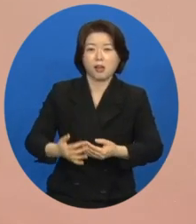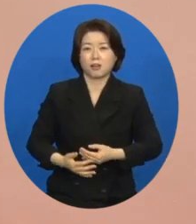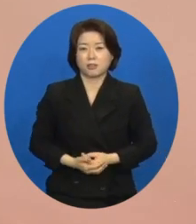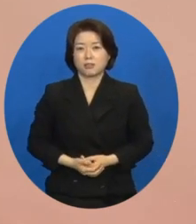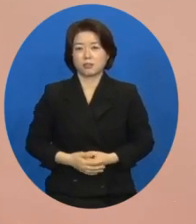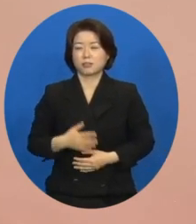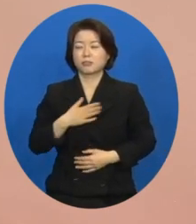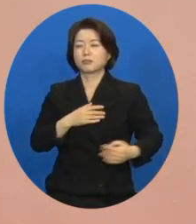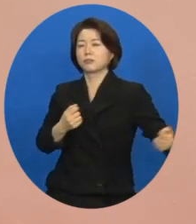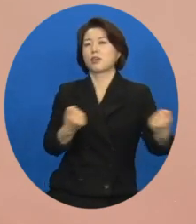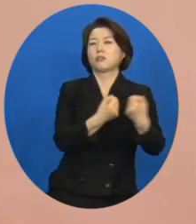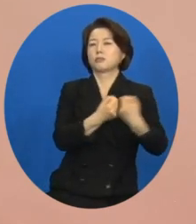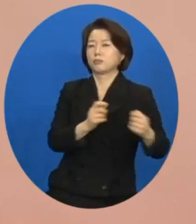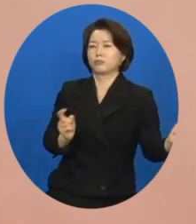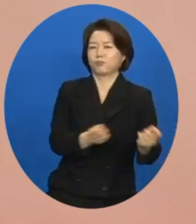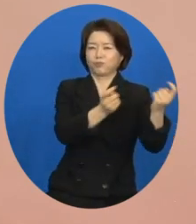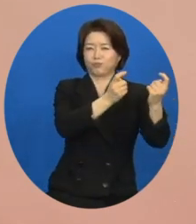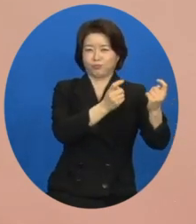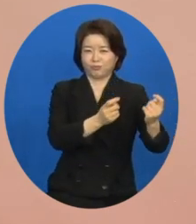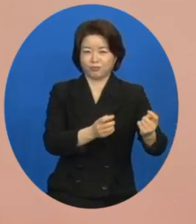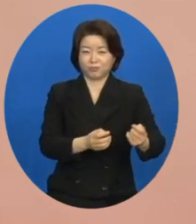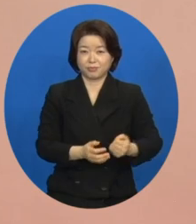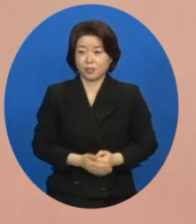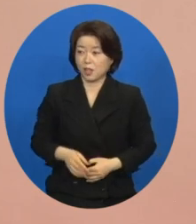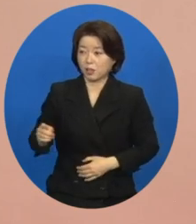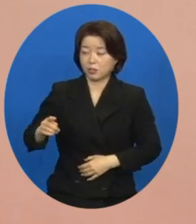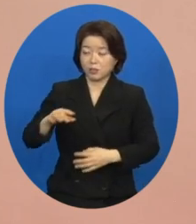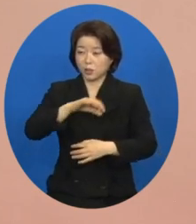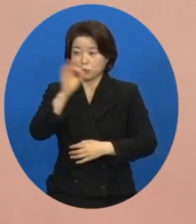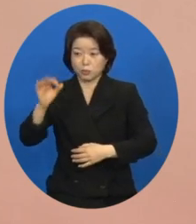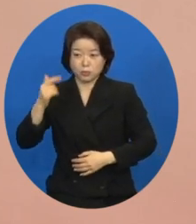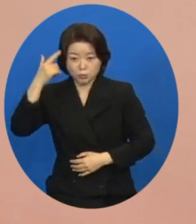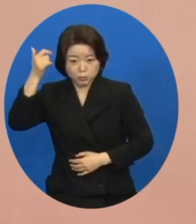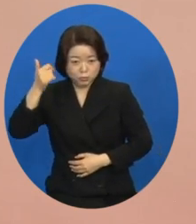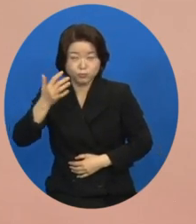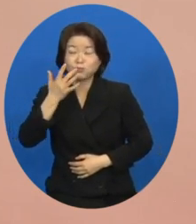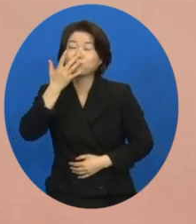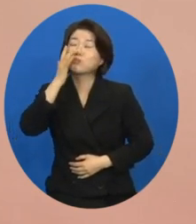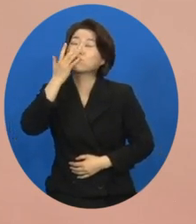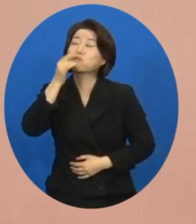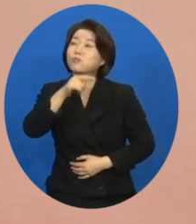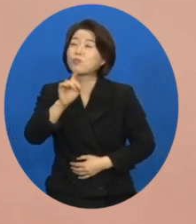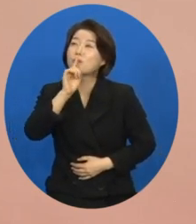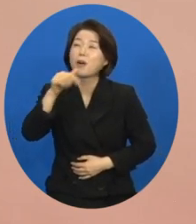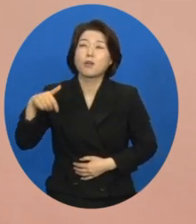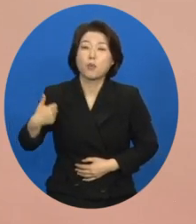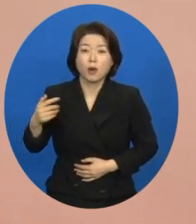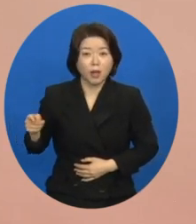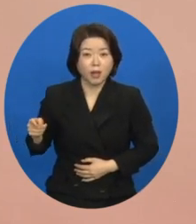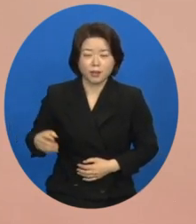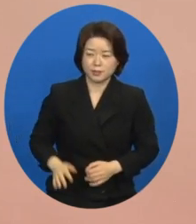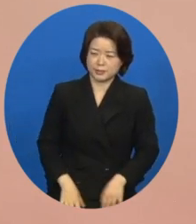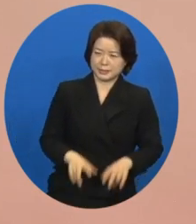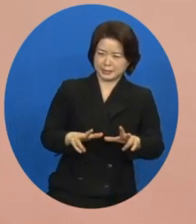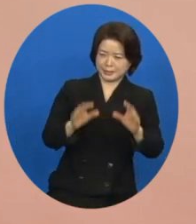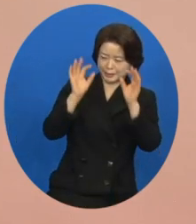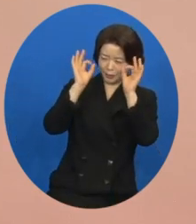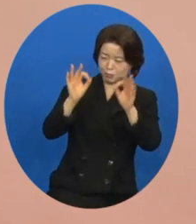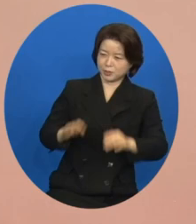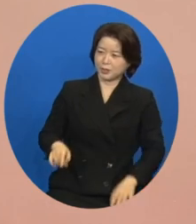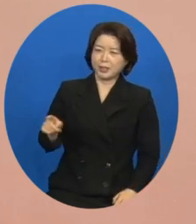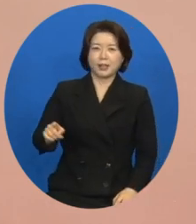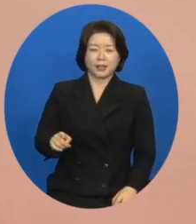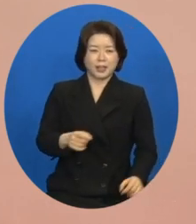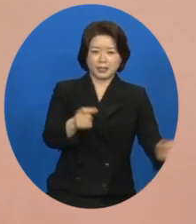난 싸웠어요. 근데 저기는 못 알아듣더라고. 지금 생각해보니까 얼마나